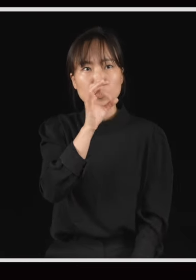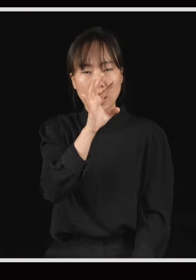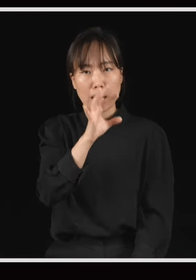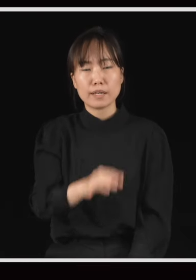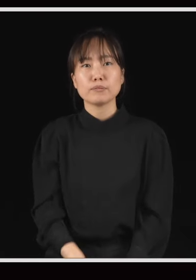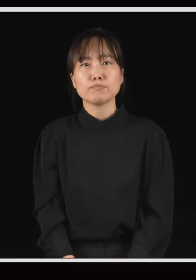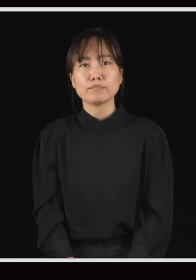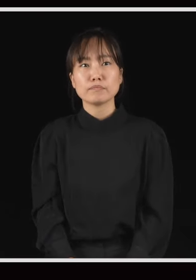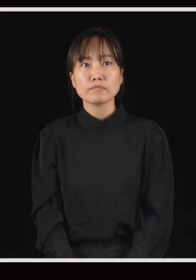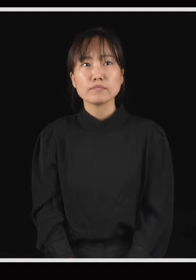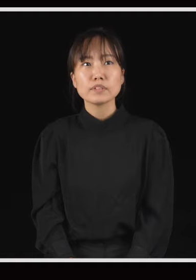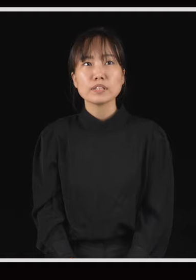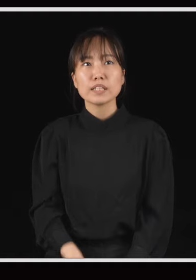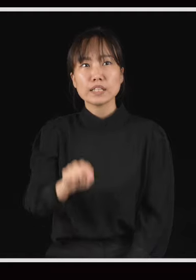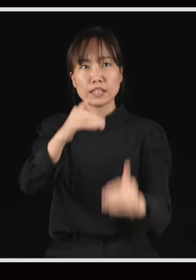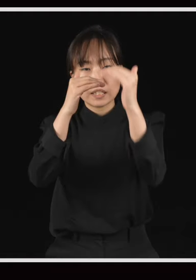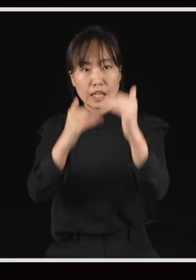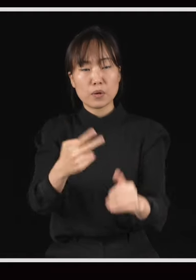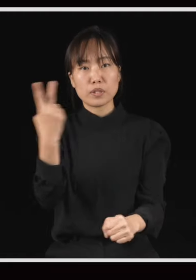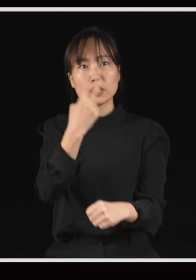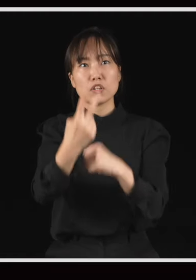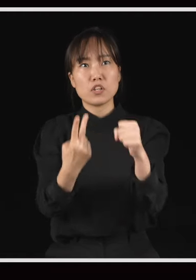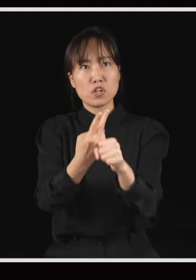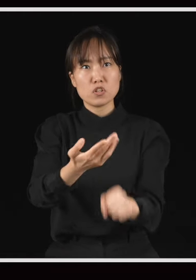그러니까 2000년 전부터 사람들은 이걸 다 알았던 것 같아요.